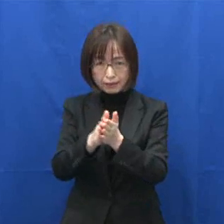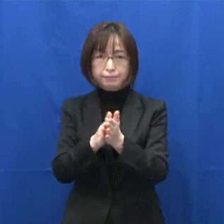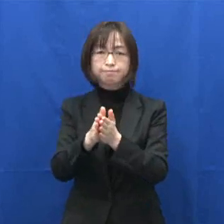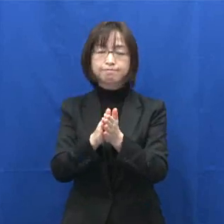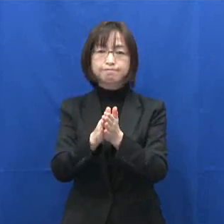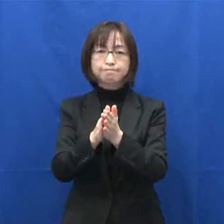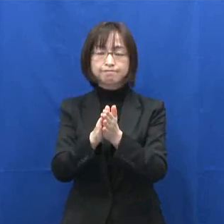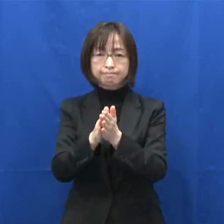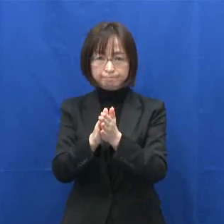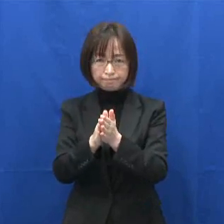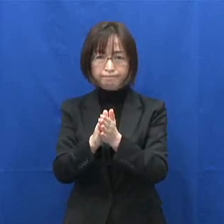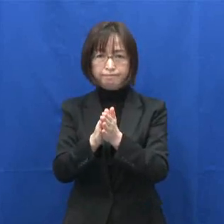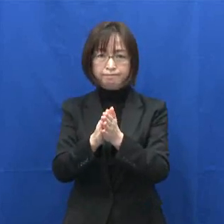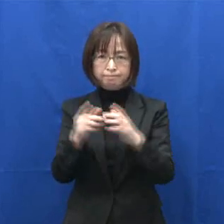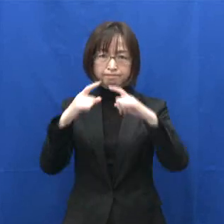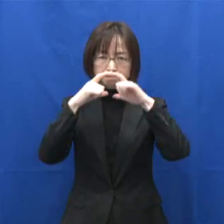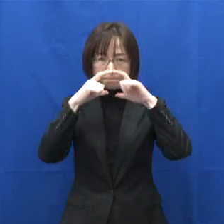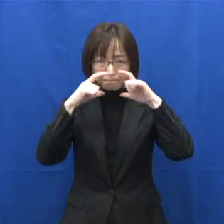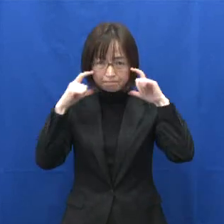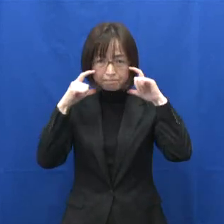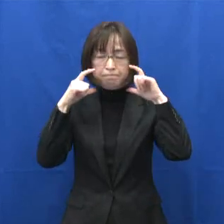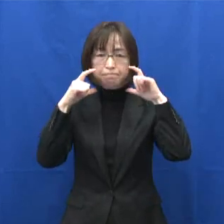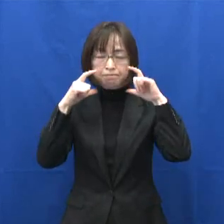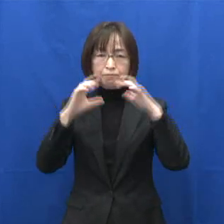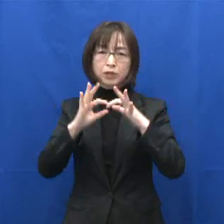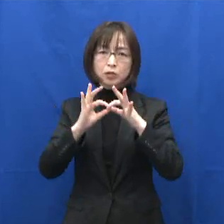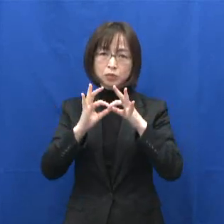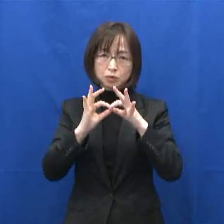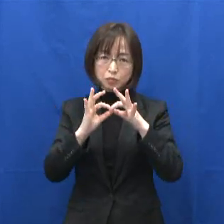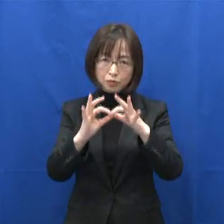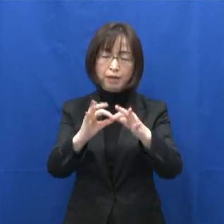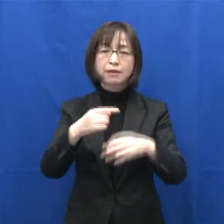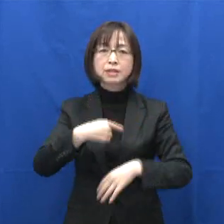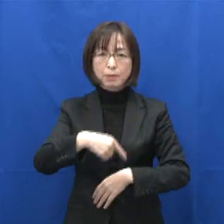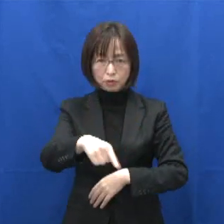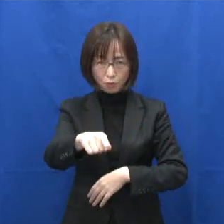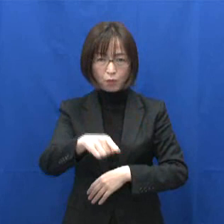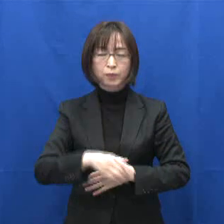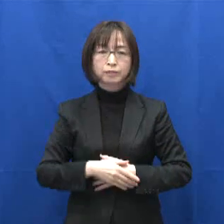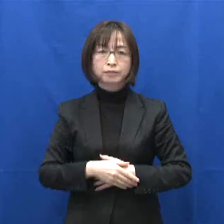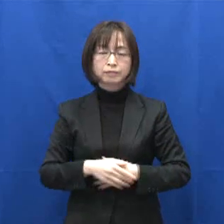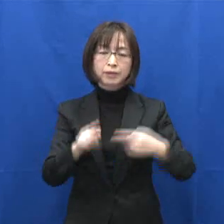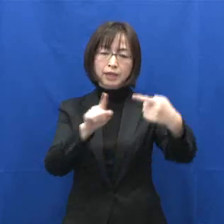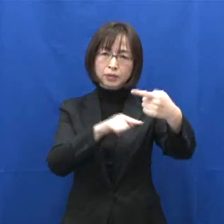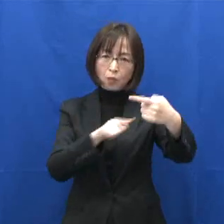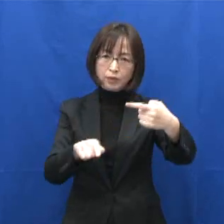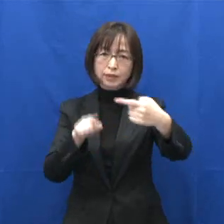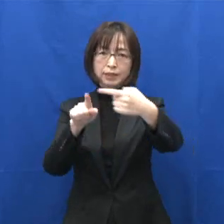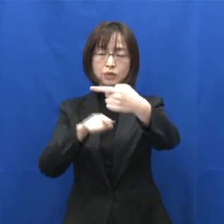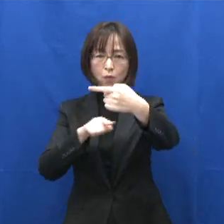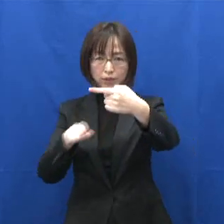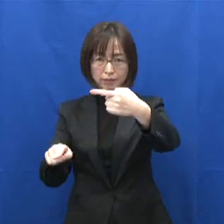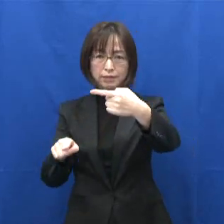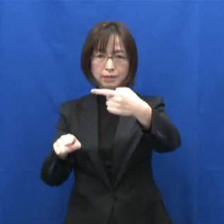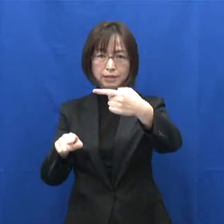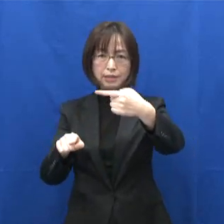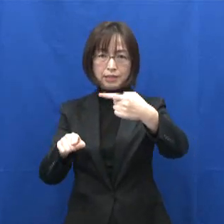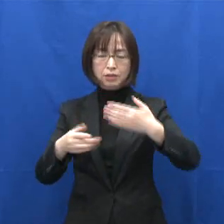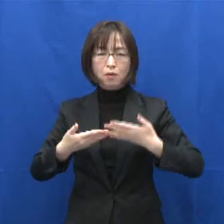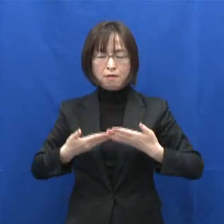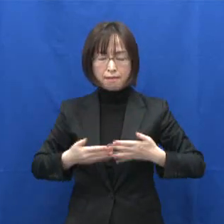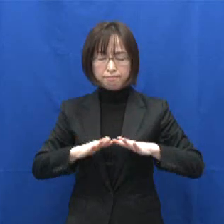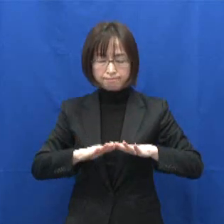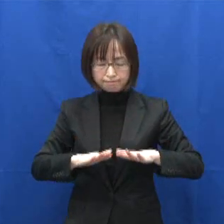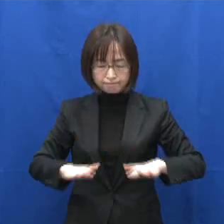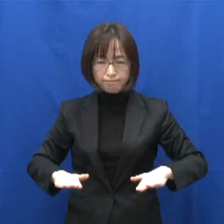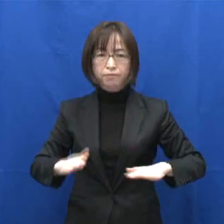あるいは咳エチケットを継続してまいりましょう。お一人お一人の冷静な行